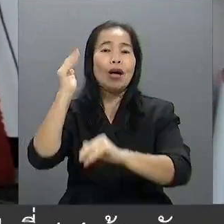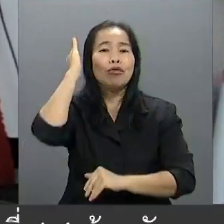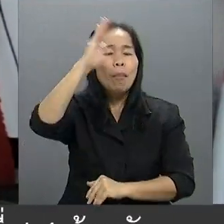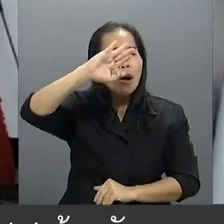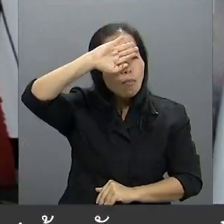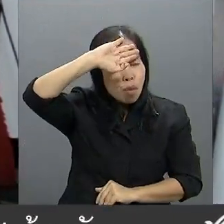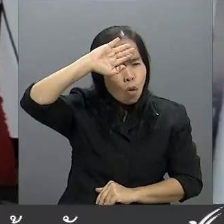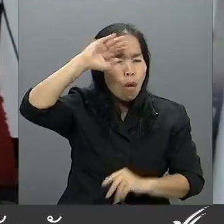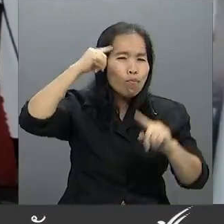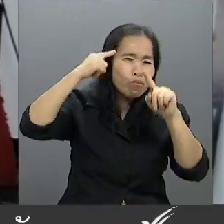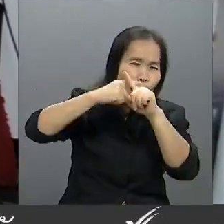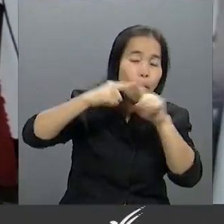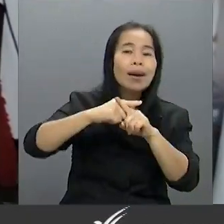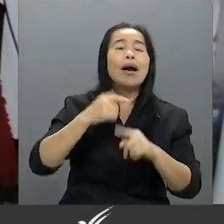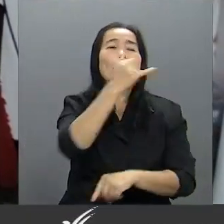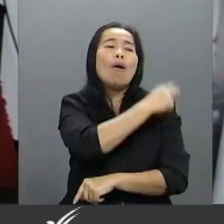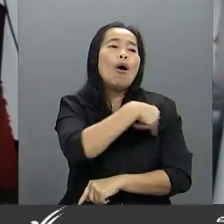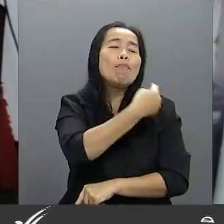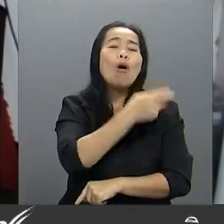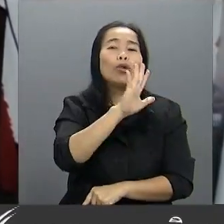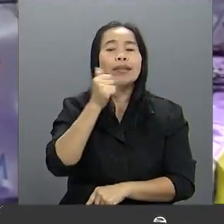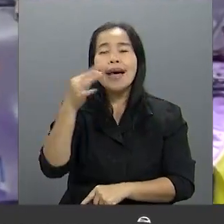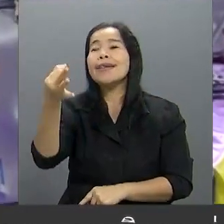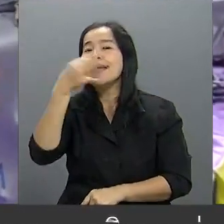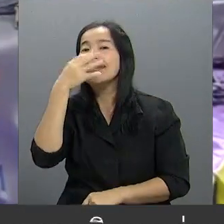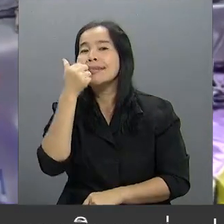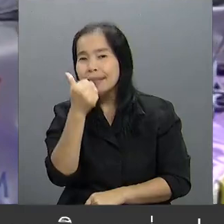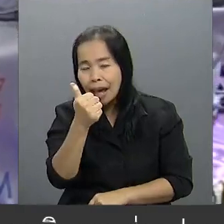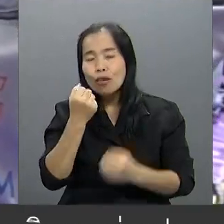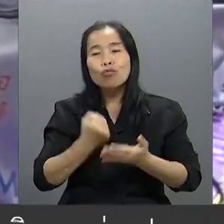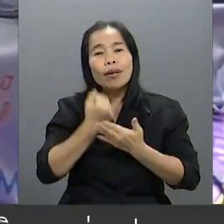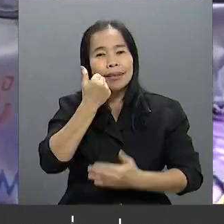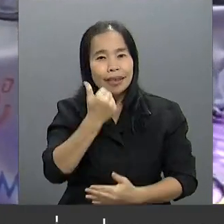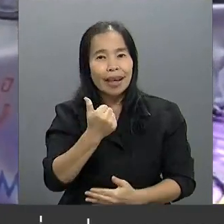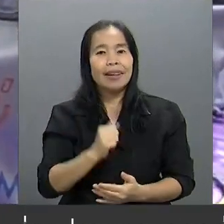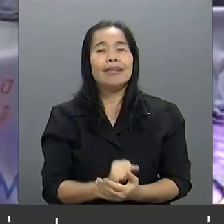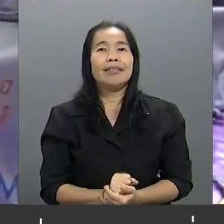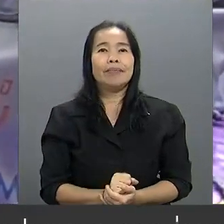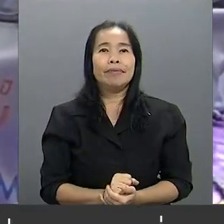ที่ไม่ต้องไปพบแพทย์ก็สามารถหยิบยาพวกนี้มาใช้ได้นะครับ